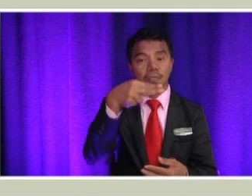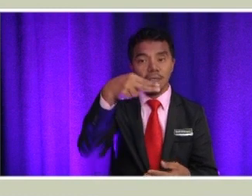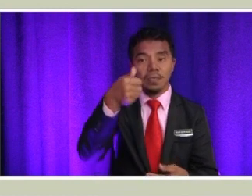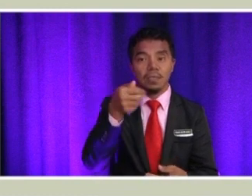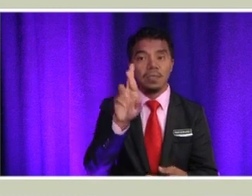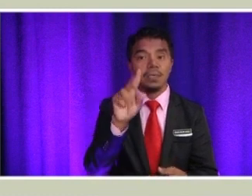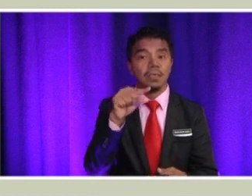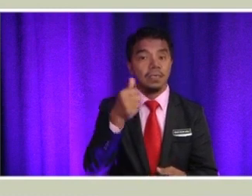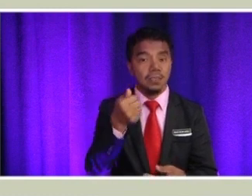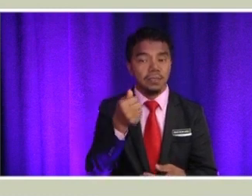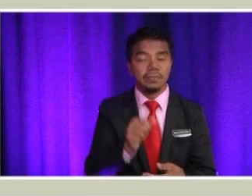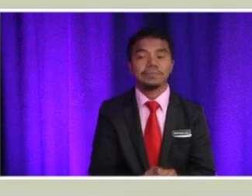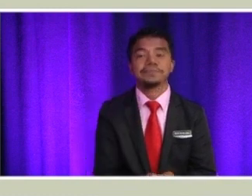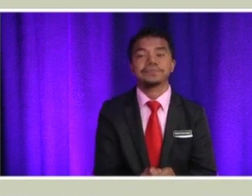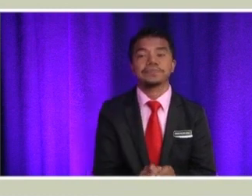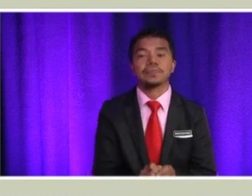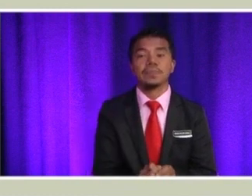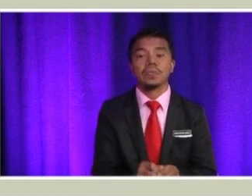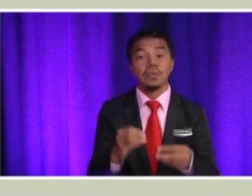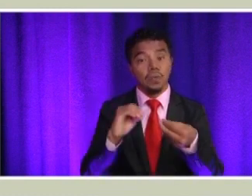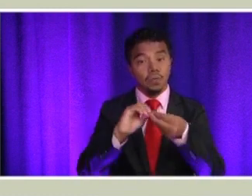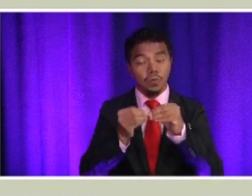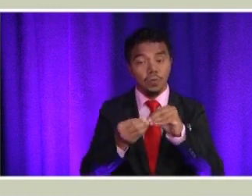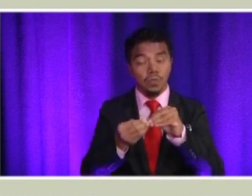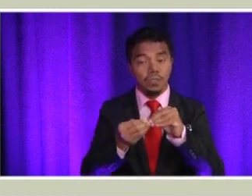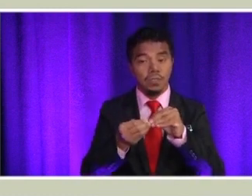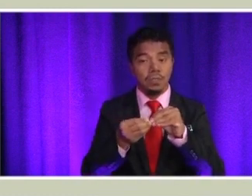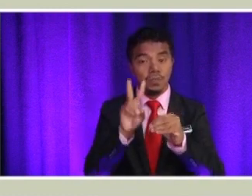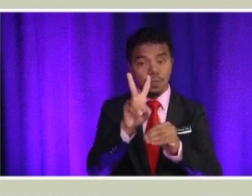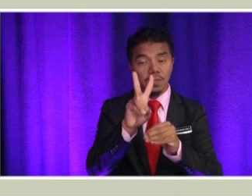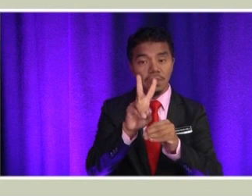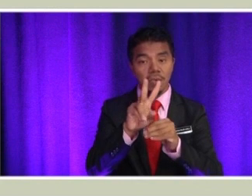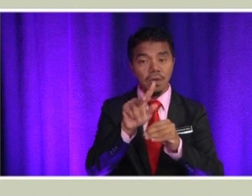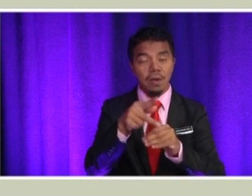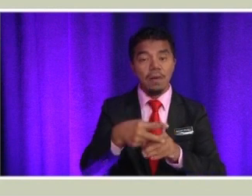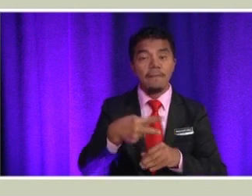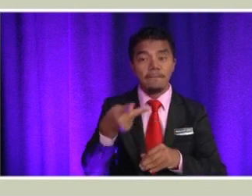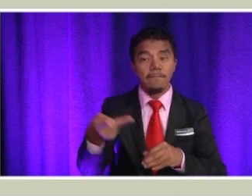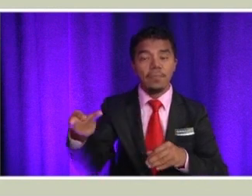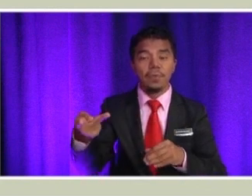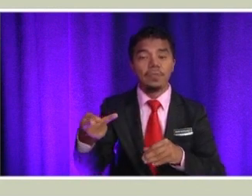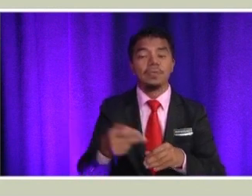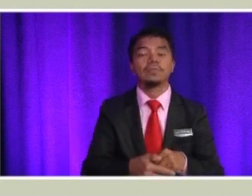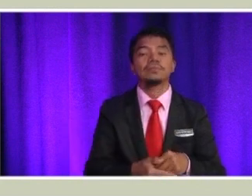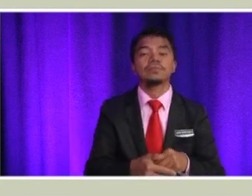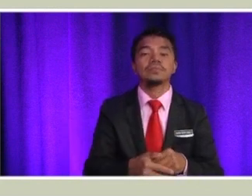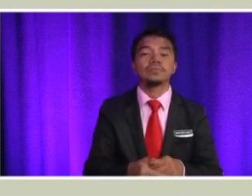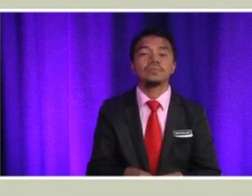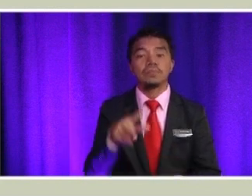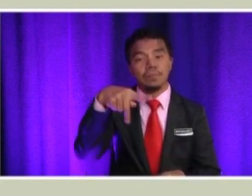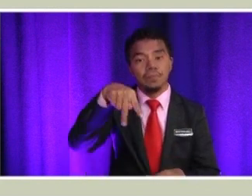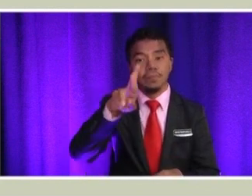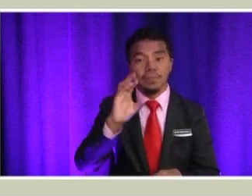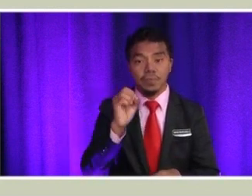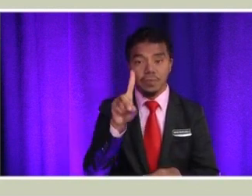ialah produk. Produk dalam bahasa Inggeris pun produk lah. Cuma ejaannya saja yang berbeza. Elemen yang seterusnya